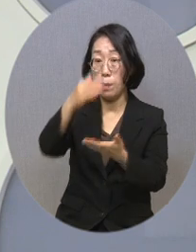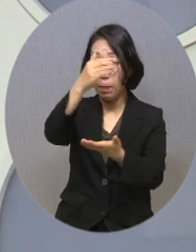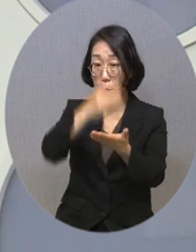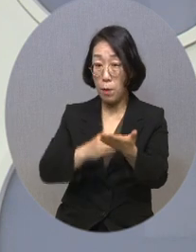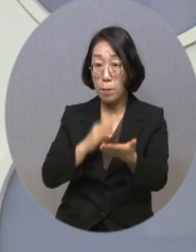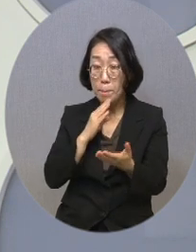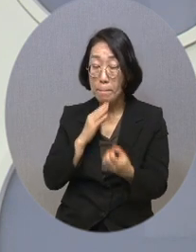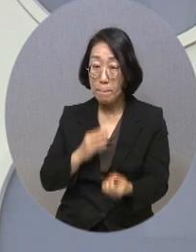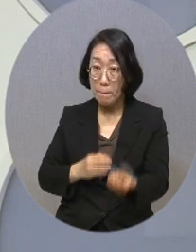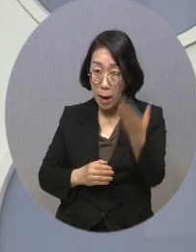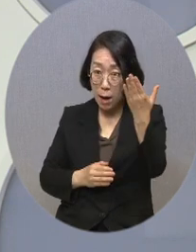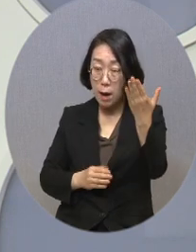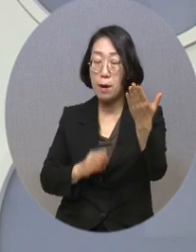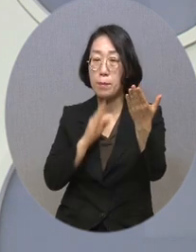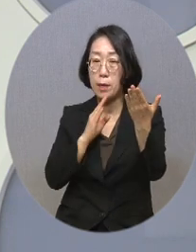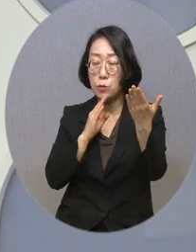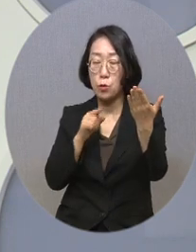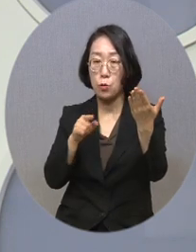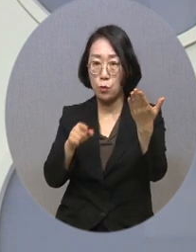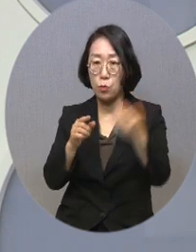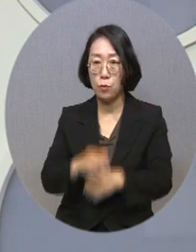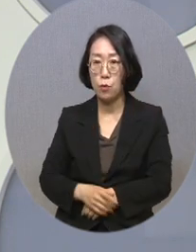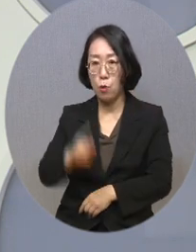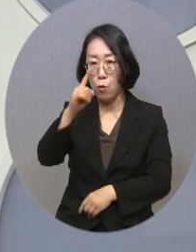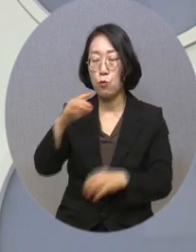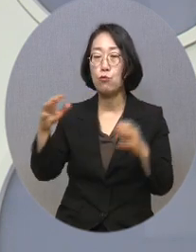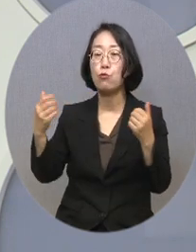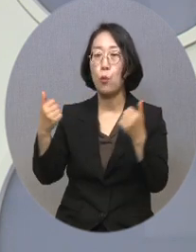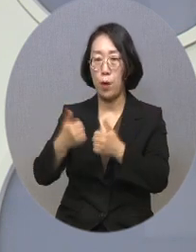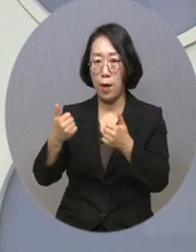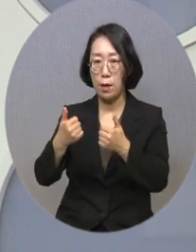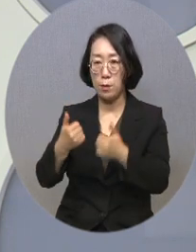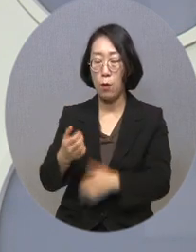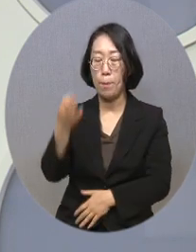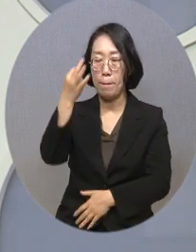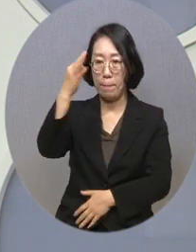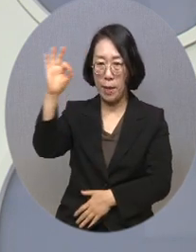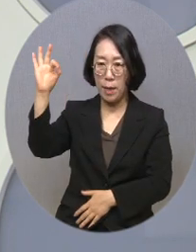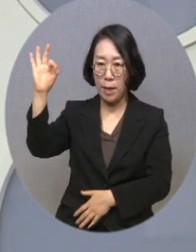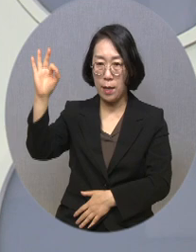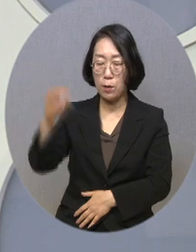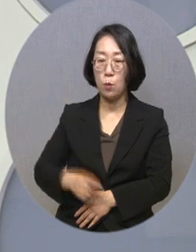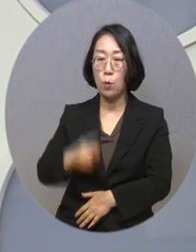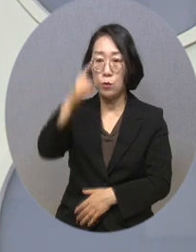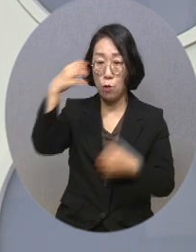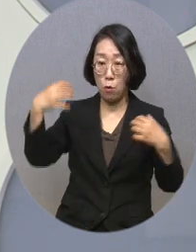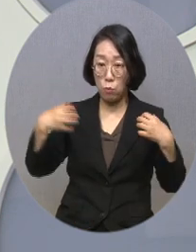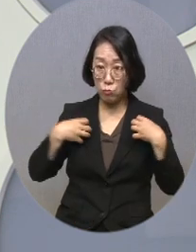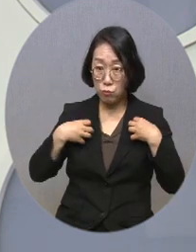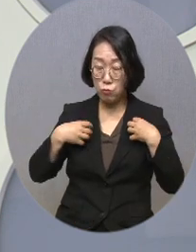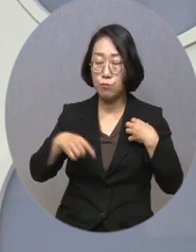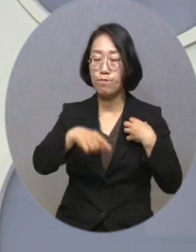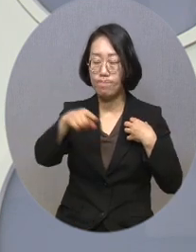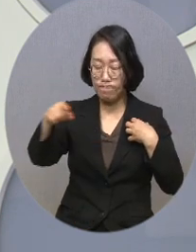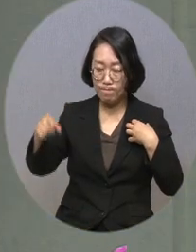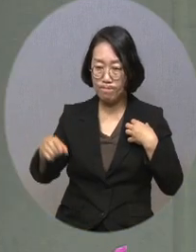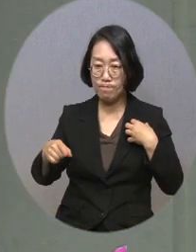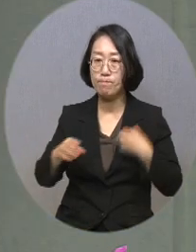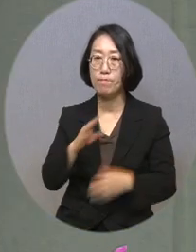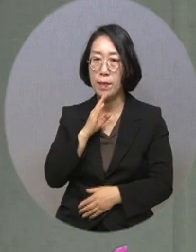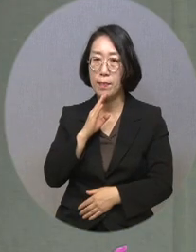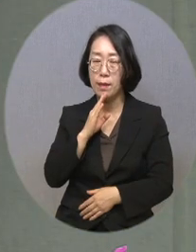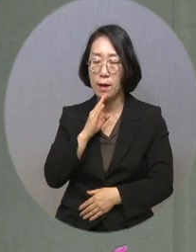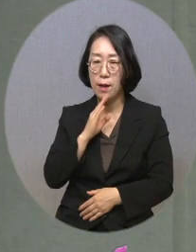네. 정확하다라고 하는 그런 것을 국회에서 인정을 했고 또 정부와 국민들이 이것을 뒷받침해 준 것이죠.